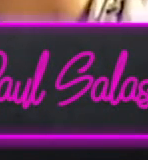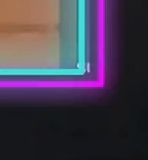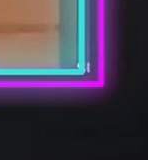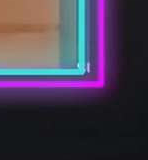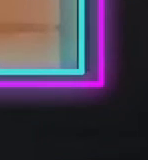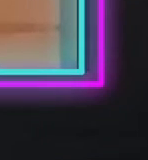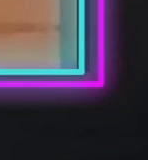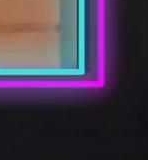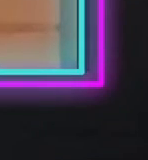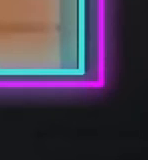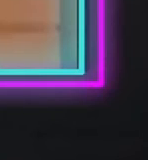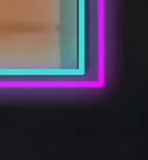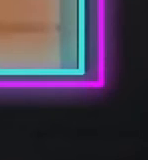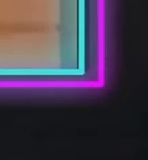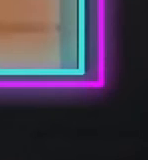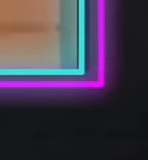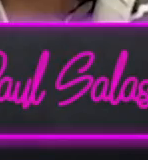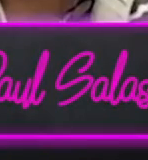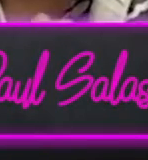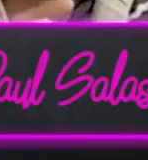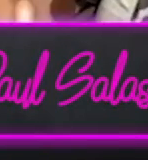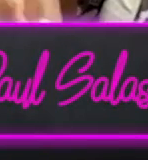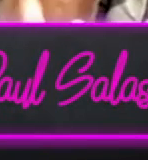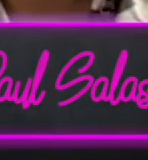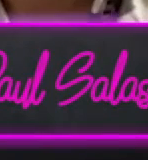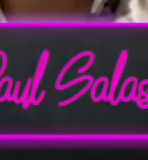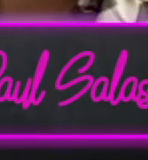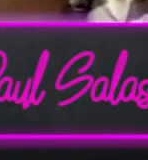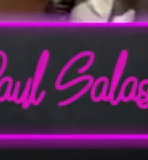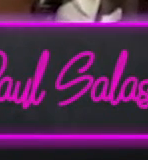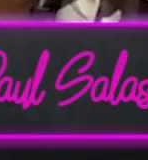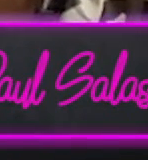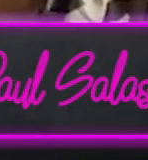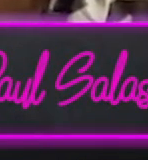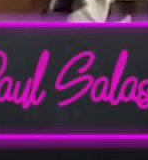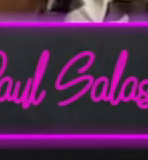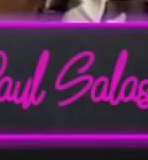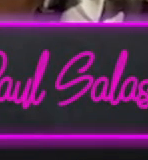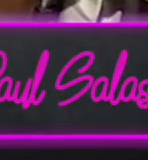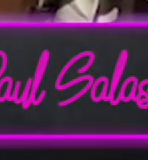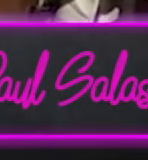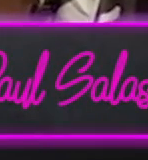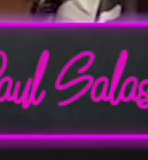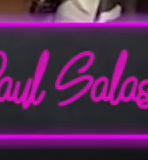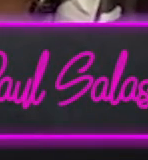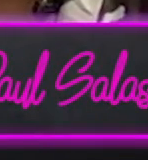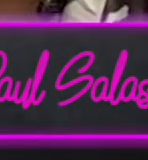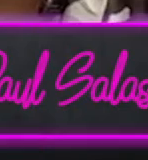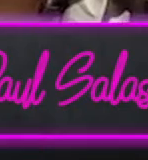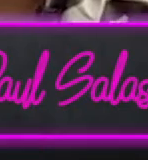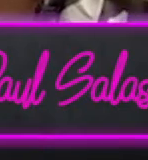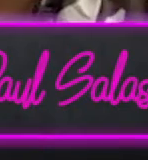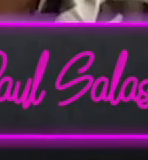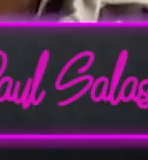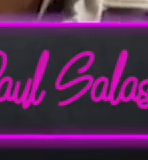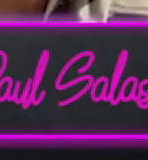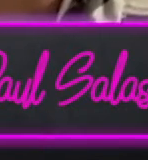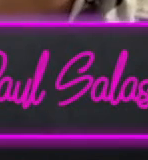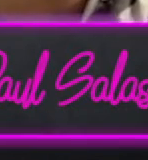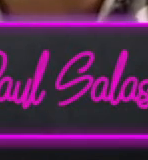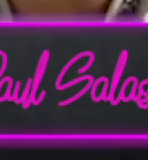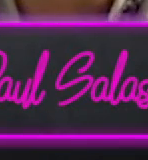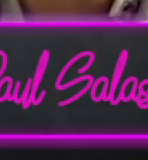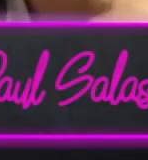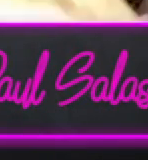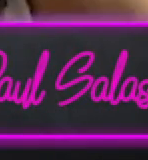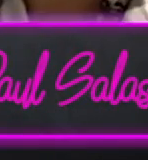marami kang pinagkakabalahan ngayon. Alam namin busy ka. Baka may biglang kumatok dyan sa bintana mo. Si Paul ay nasa... Ayun na nga. Ito, nandito